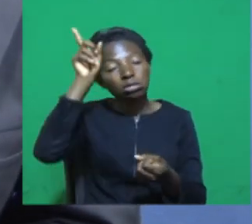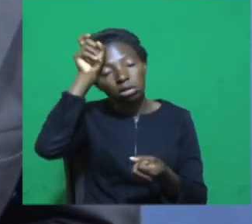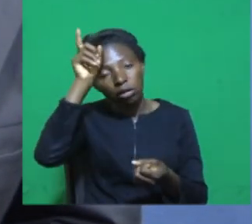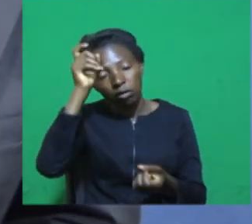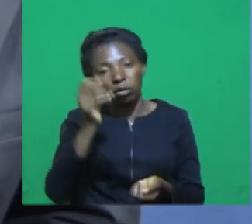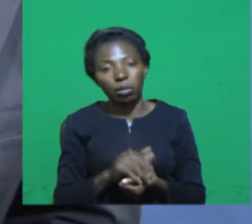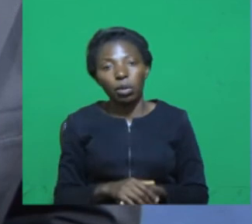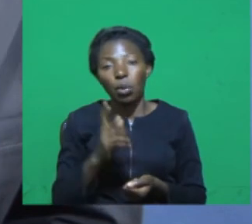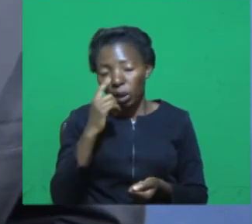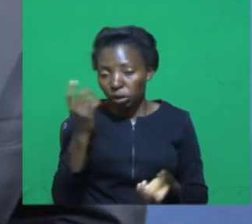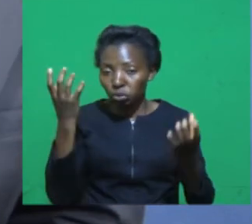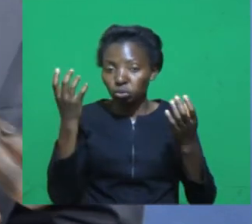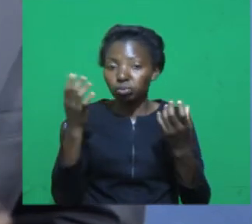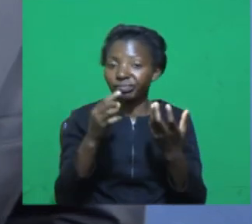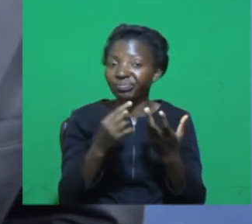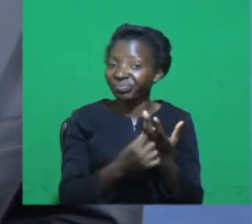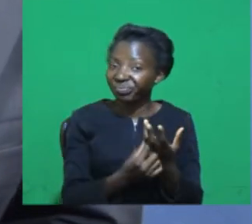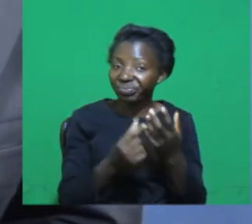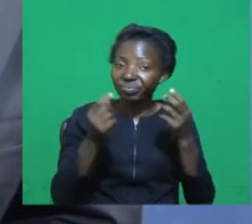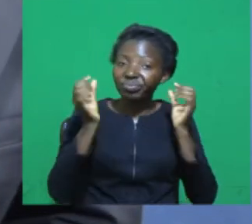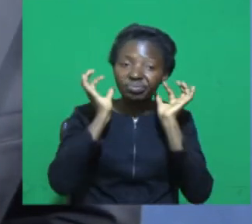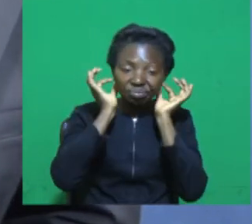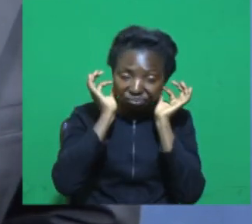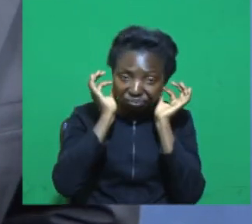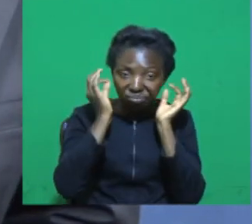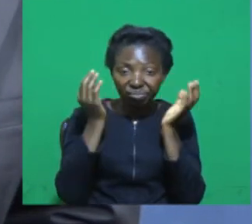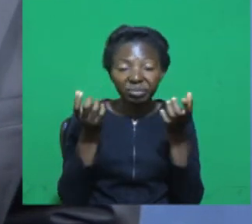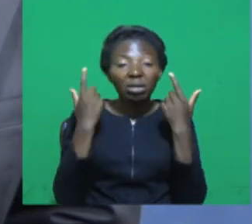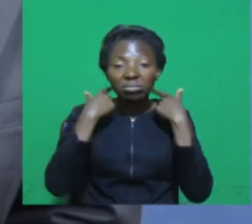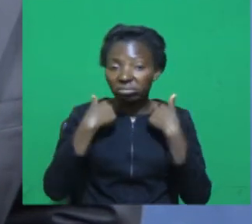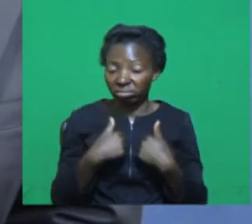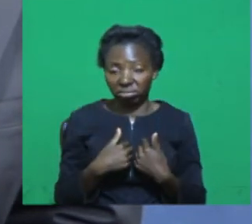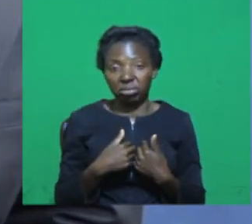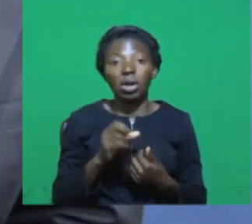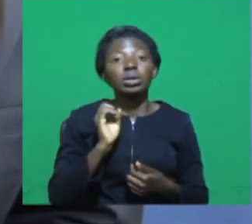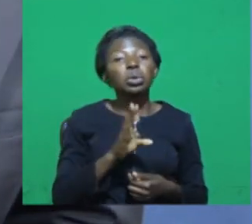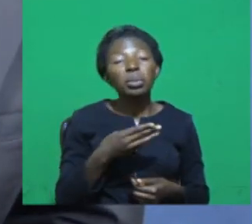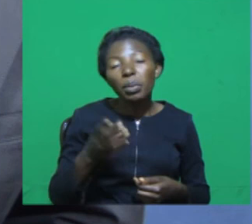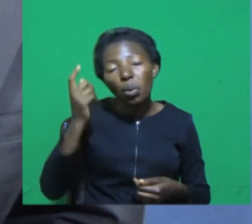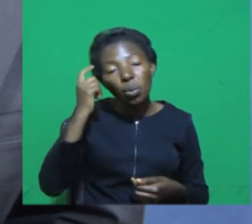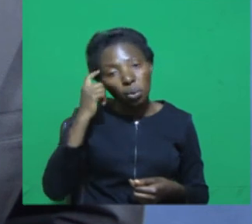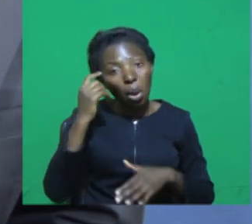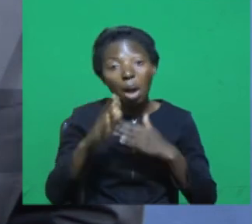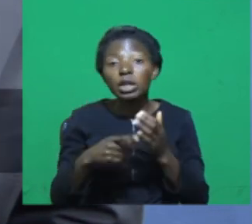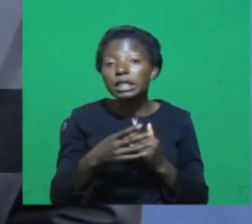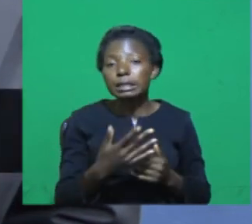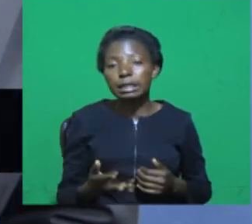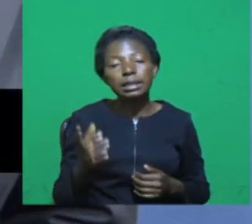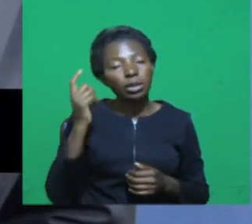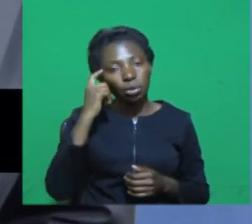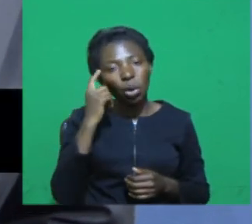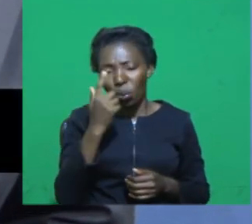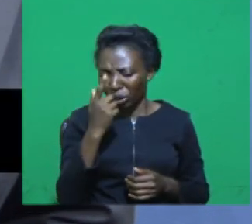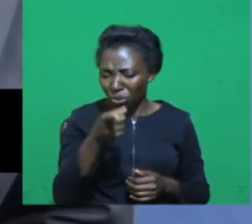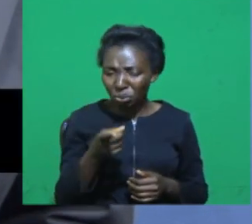chiripo. Ndosaka zviri kunzi vamwari vedzimwe ndudzi. Saka vanonyatsoziva nezvazvo vanoziva kuti